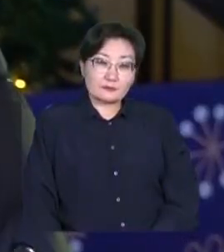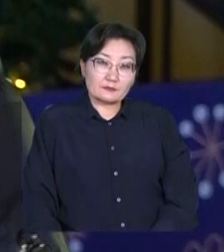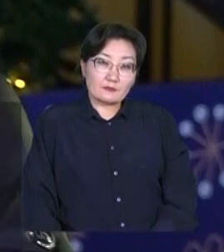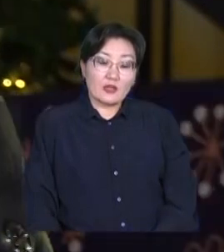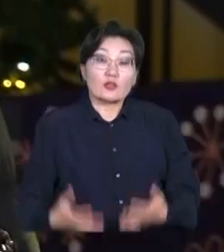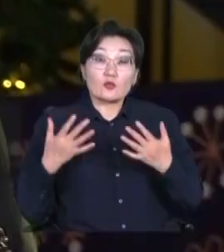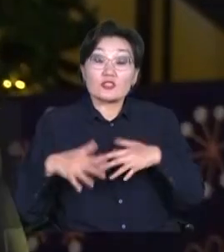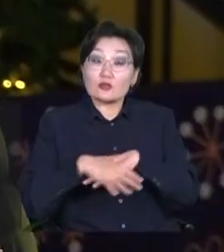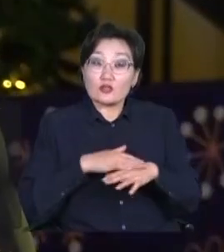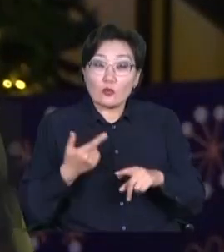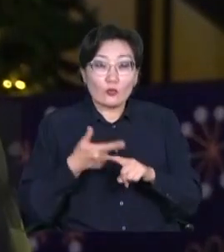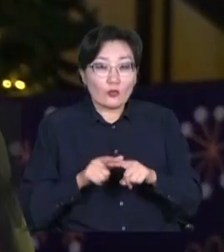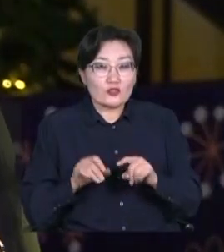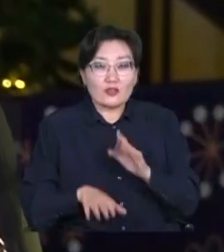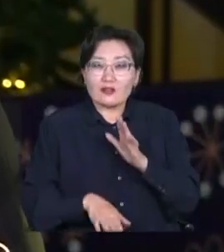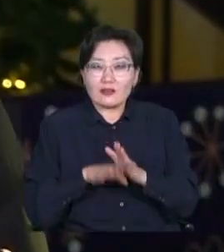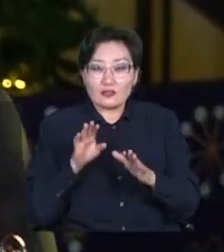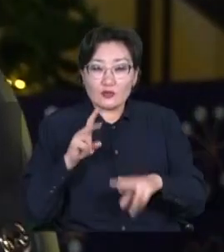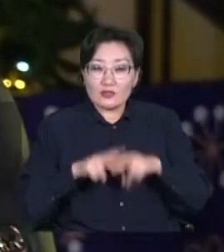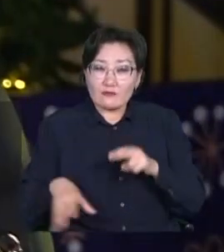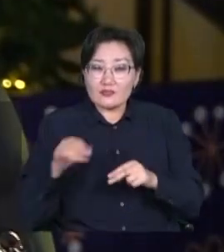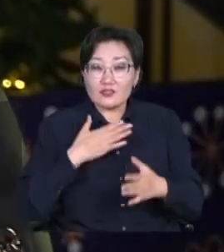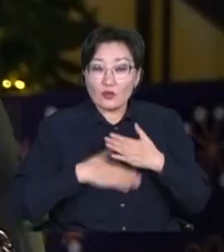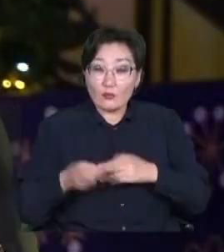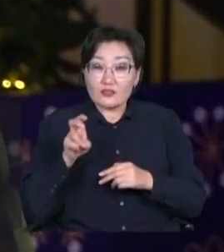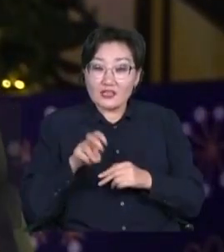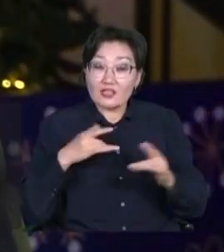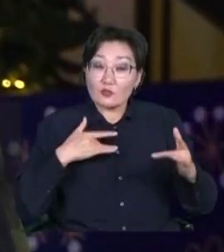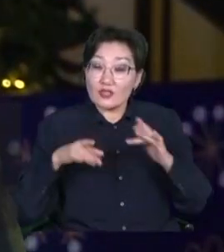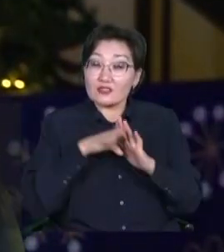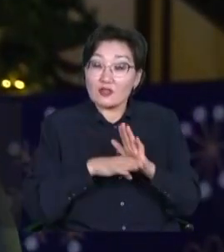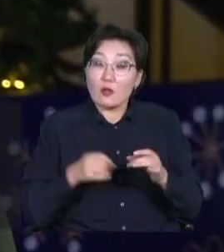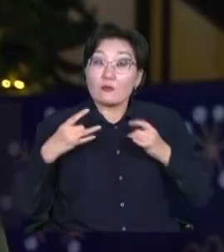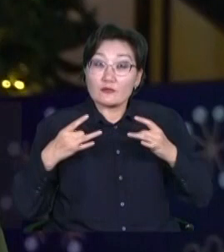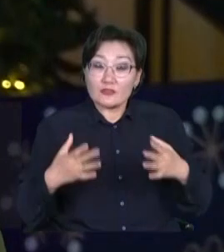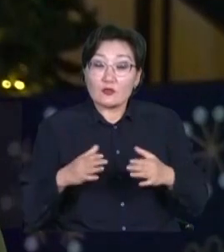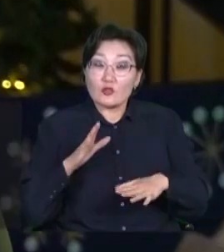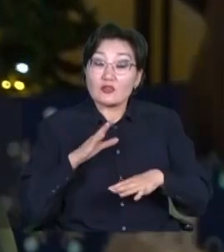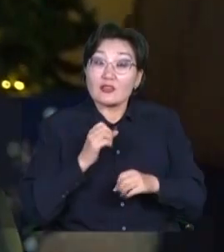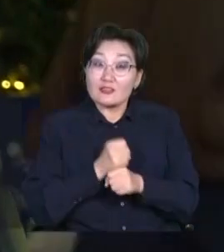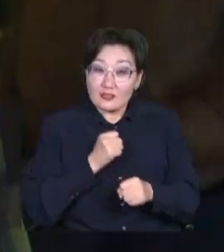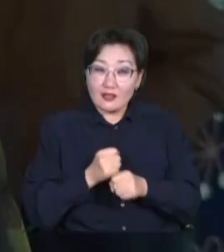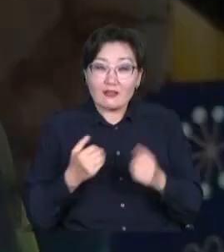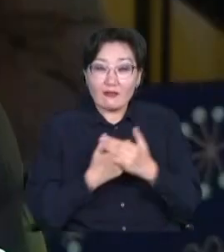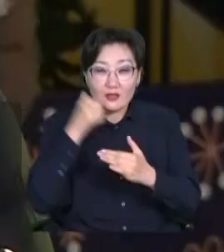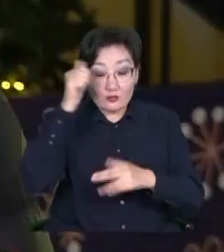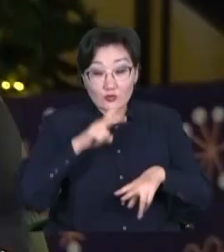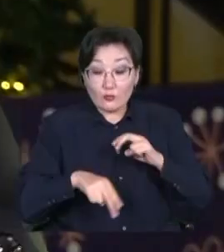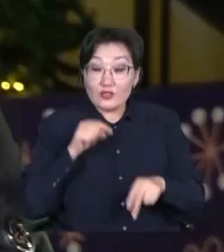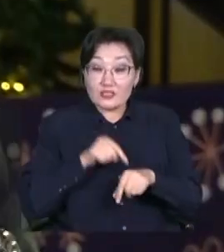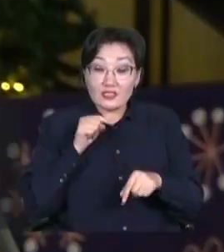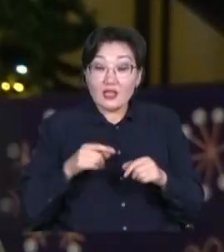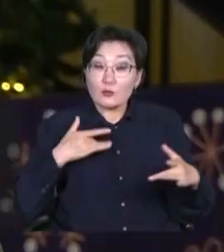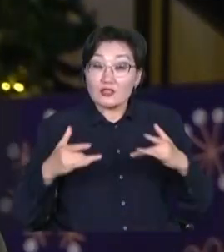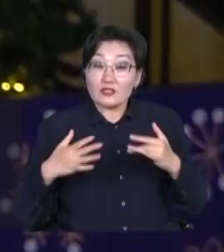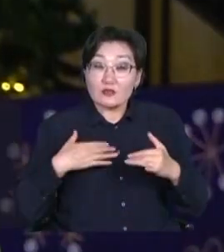У жителей очень хорошее настроение. Все с удовольствием приходят на концерты, празднуют, создают новогоднее настроение. Чувствуется, что и